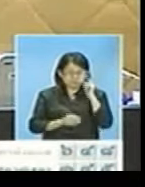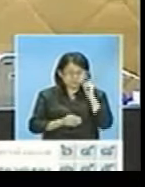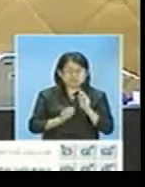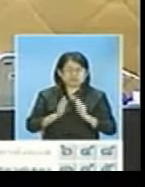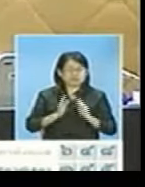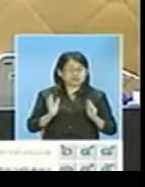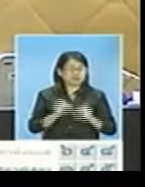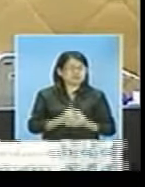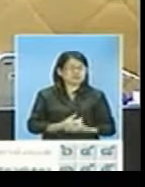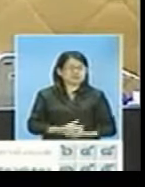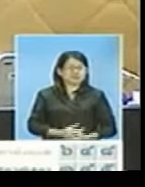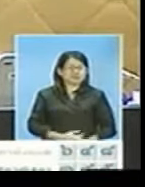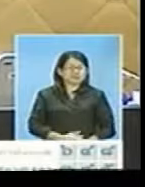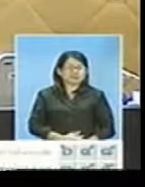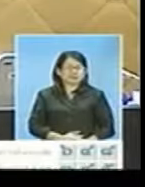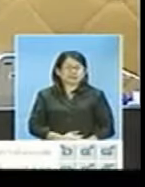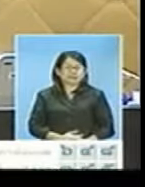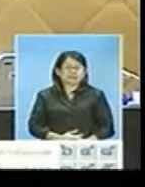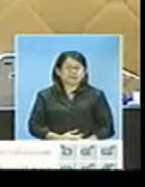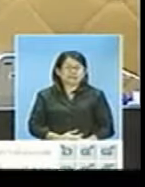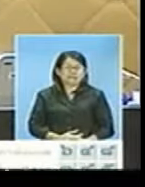คุณนะ